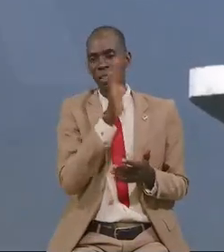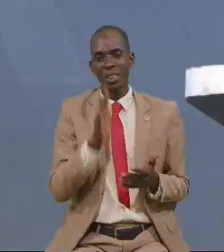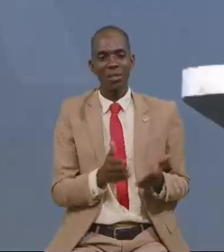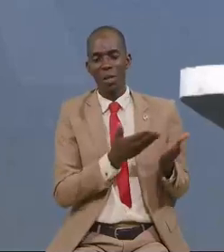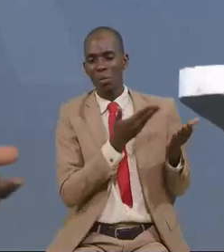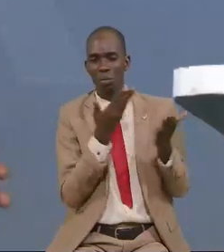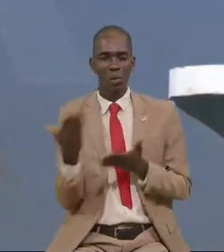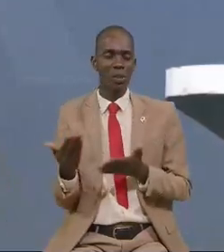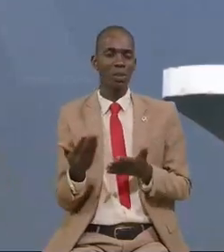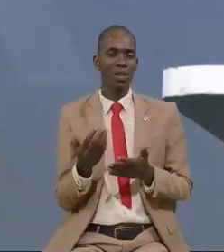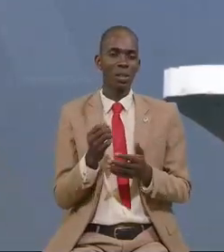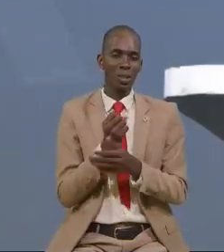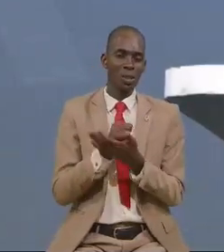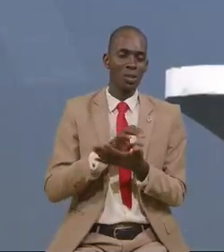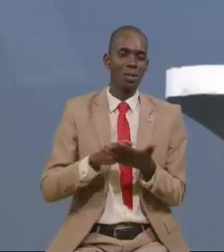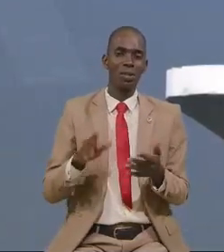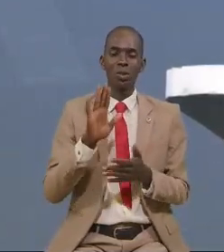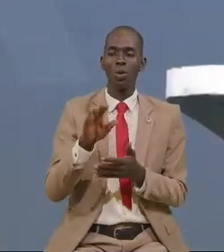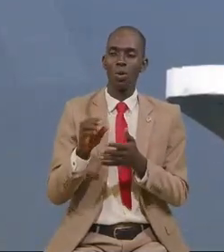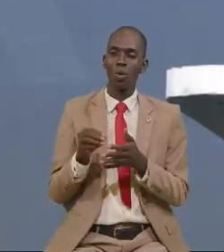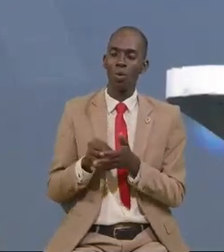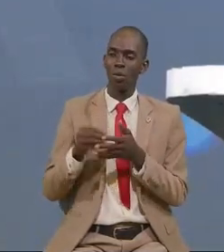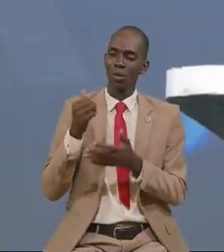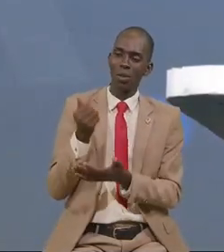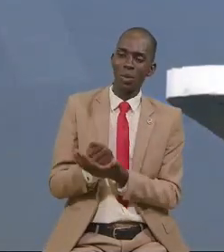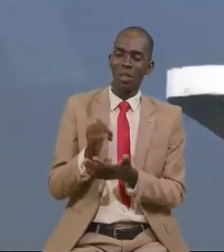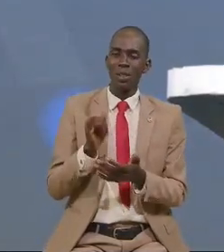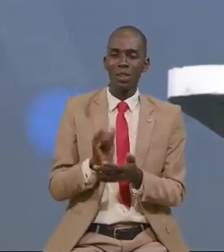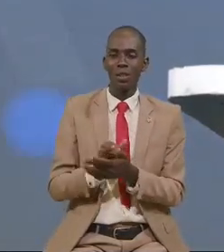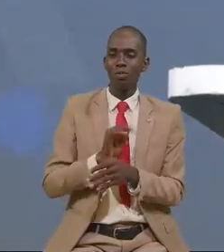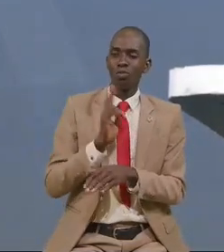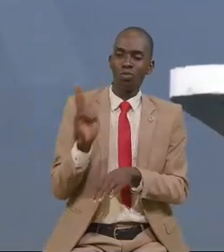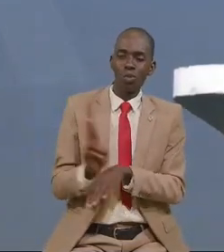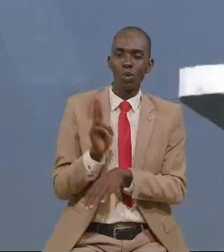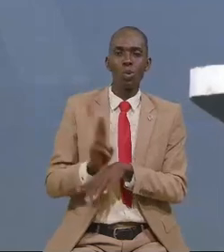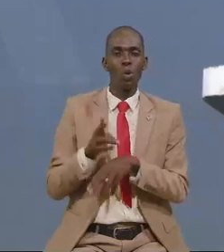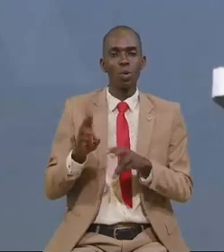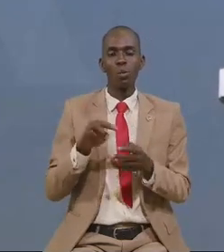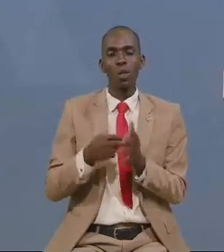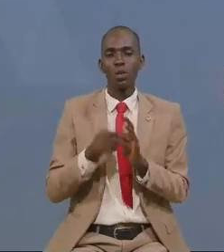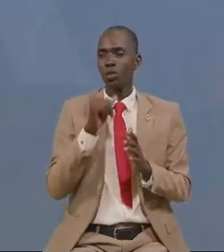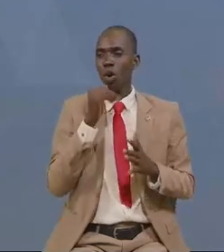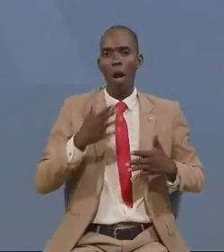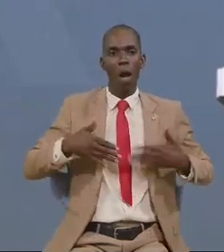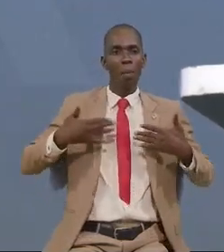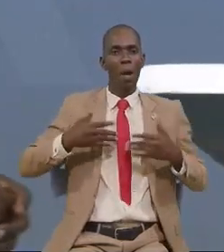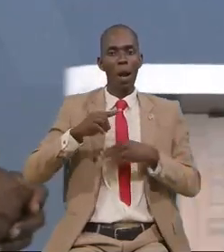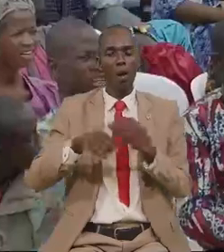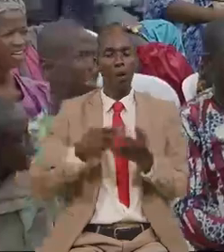c'est le type d'amen. Un amen habituel qui n'est pas enthousiasmé sur la sainteté, sur un cœur pur, qui n'est